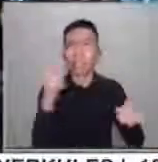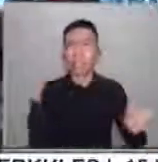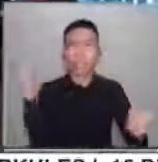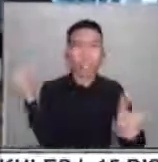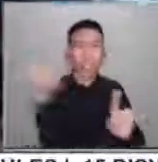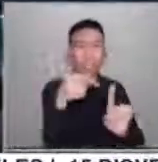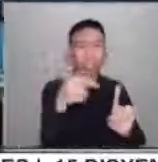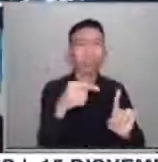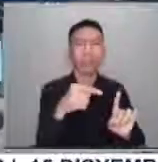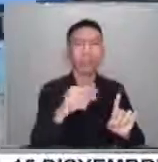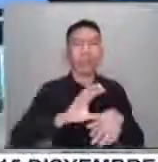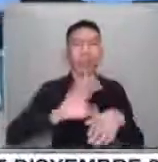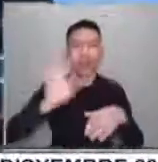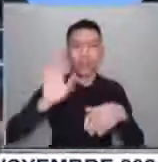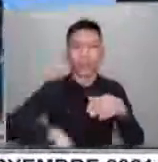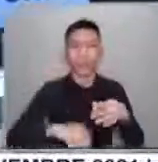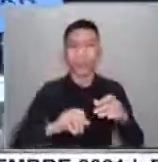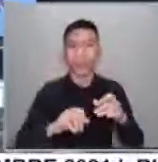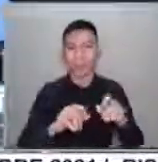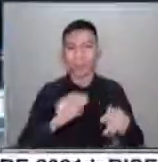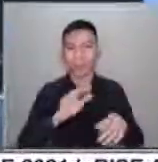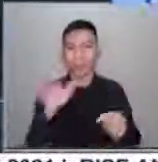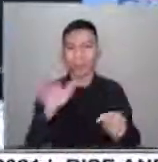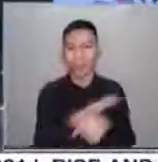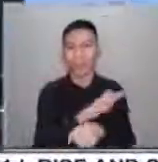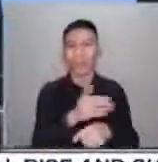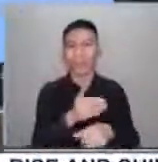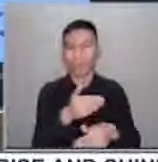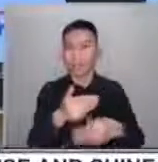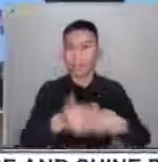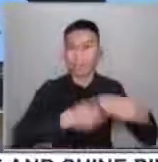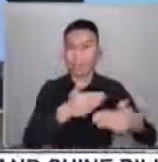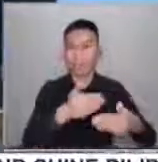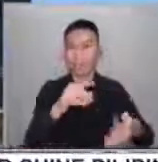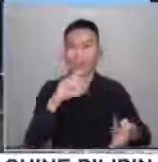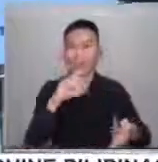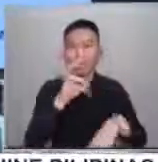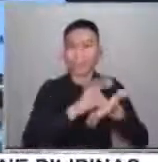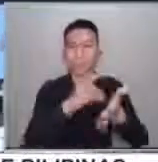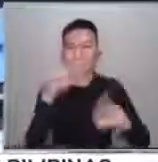terminal. Karen Villanda para sa Morning Show ng Bayan, Rise and Shine, Pilipinas.